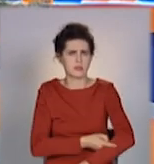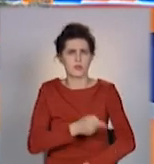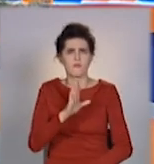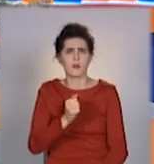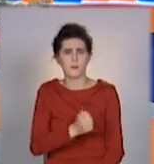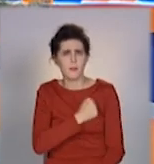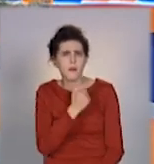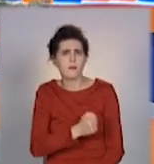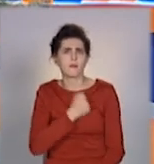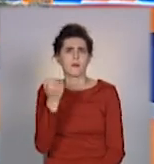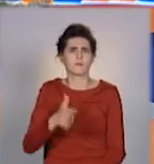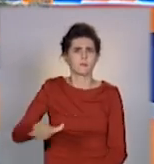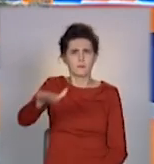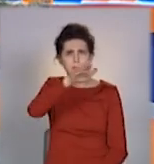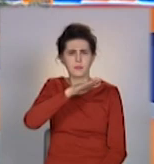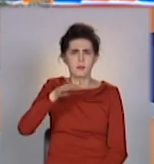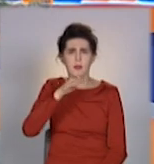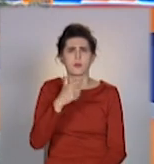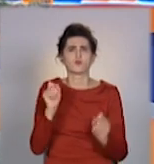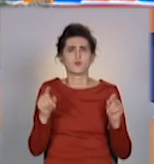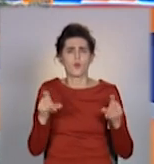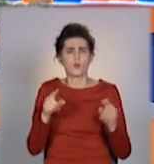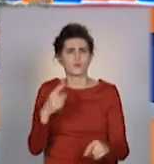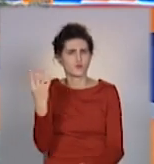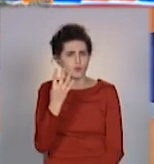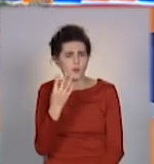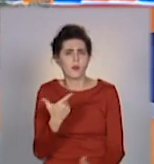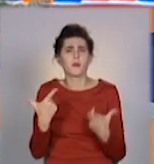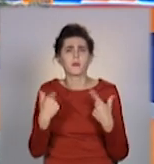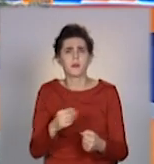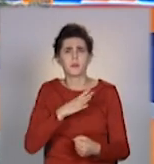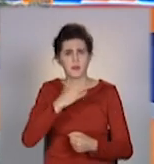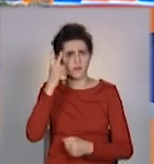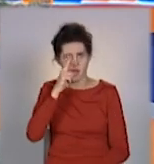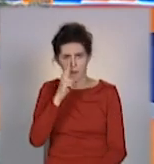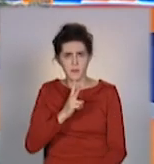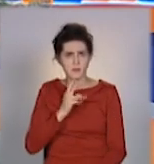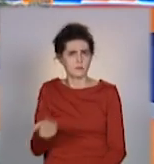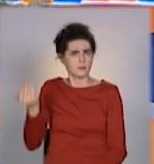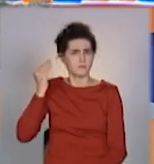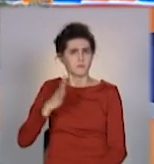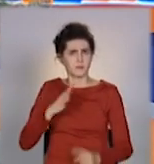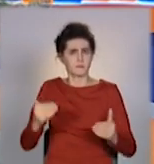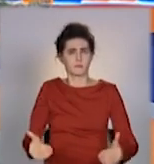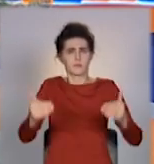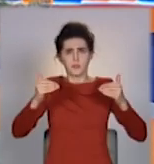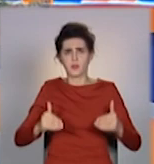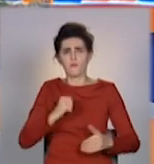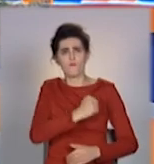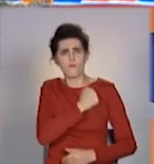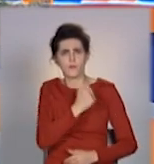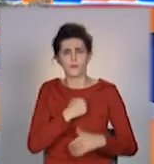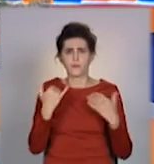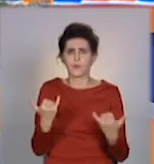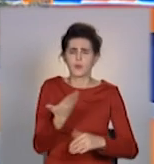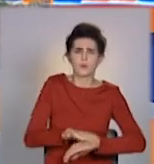районі хутора Вільний. Це неподалік від Золотого 4, де два місяці тому відбулося розведення військ. Напружена ситуація